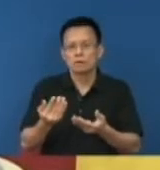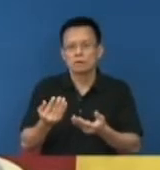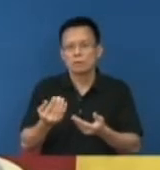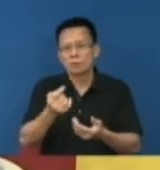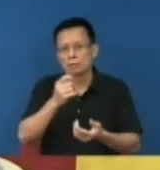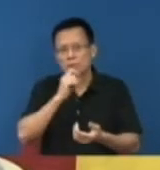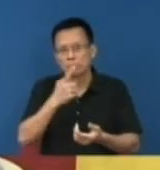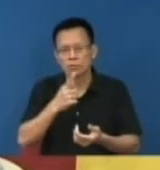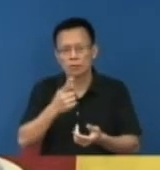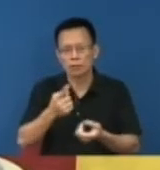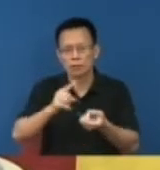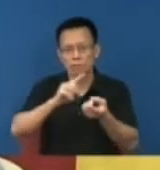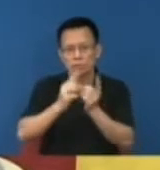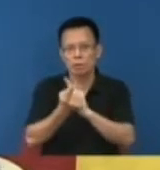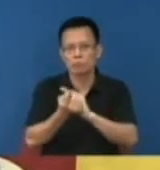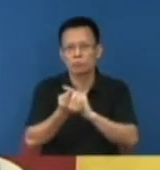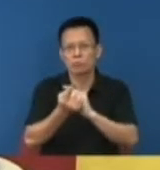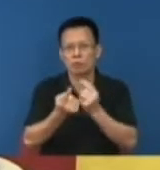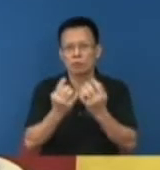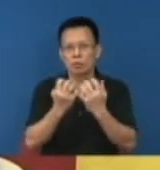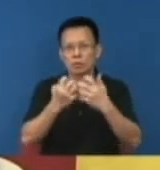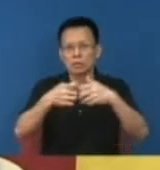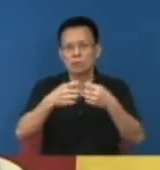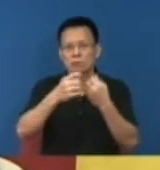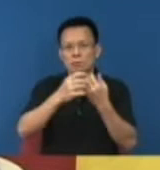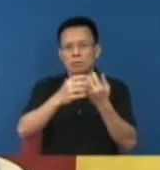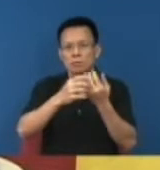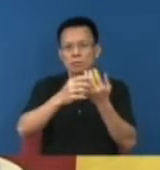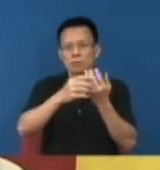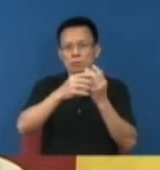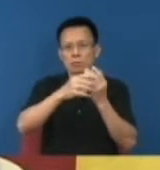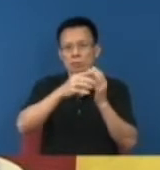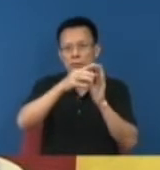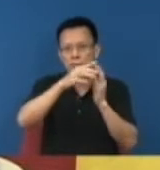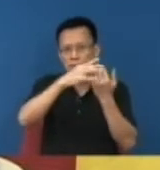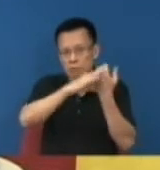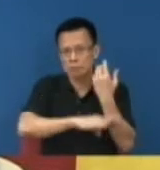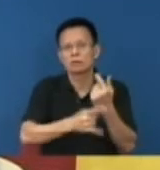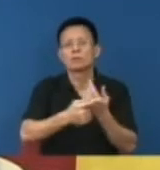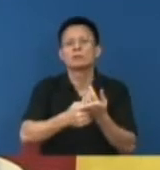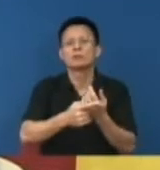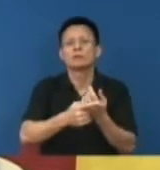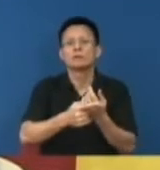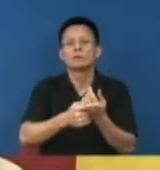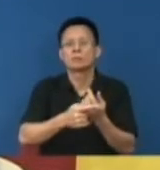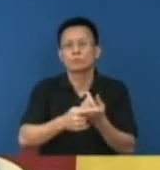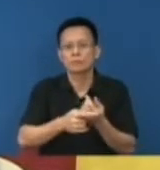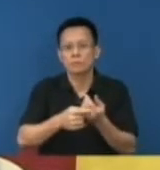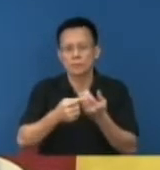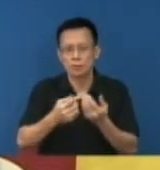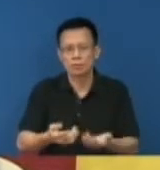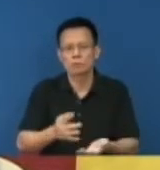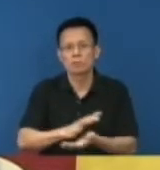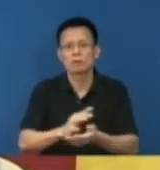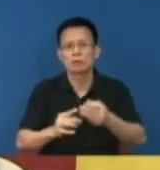有所謂逮捕機制的諮詢，原因就是因為受到很強烈的反對。大家都知道在今年的7.1